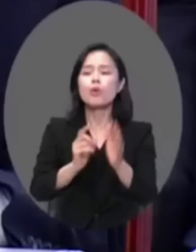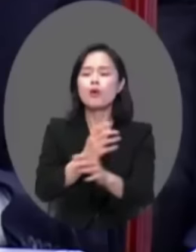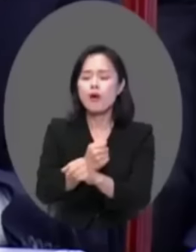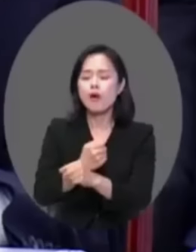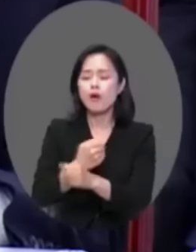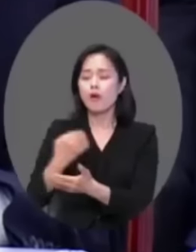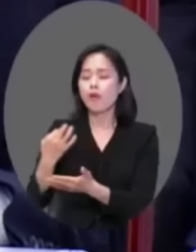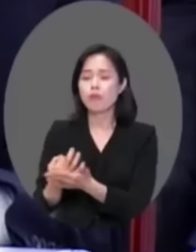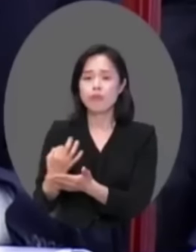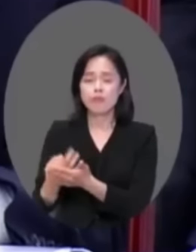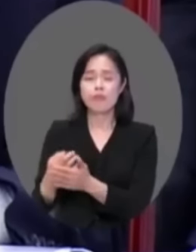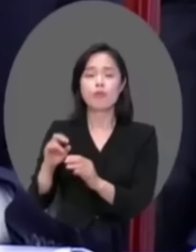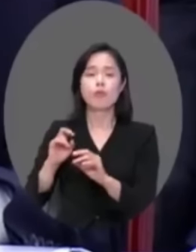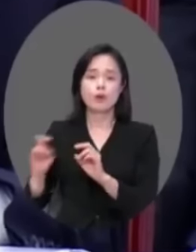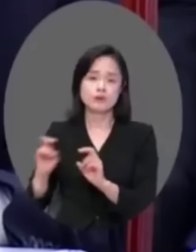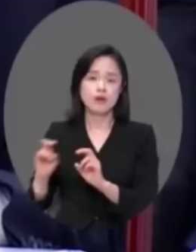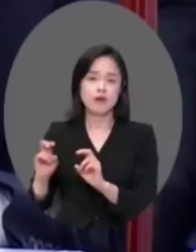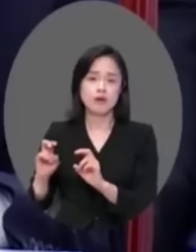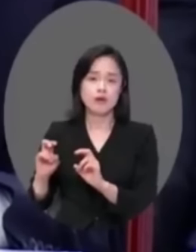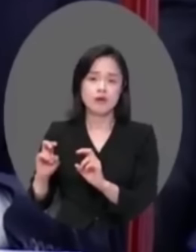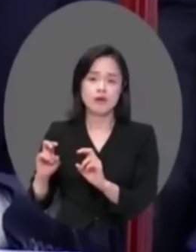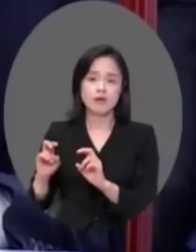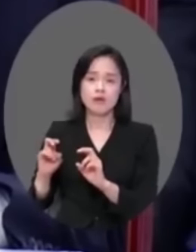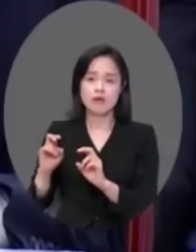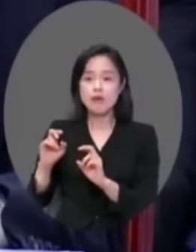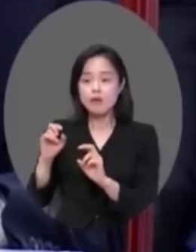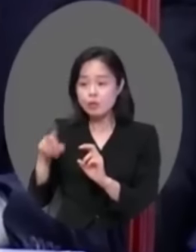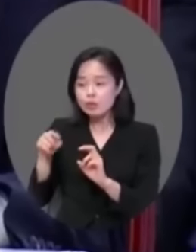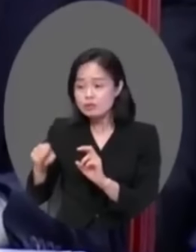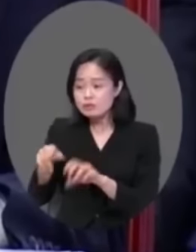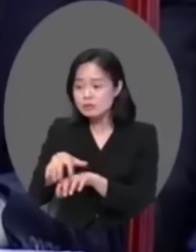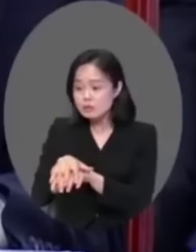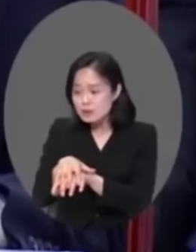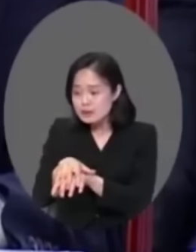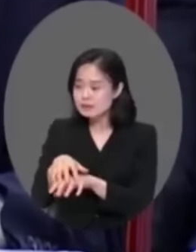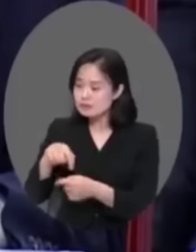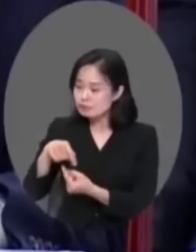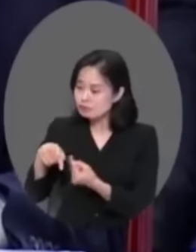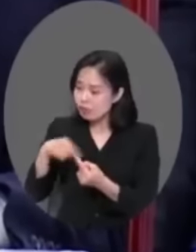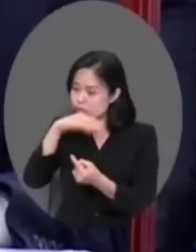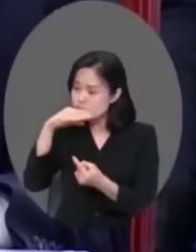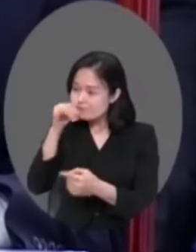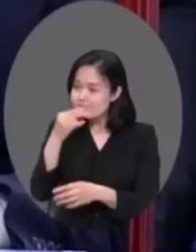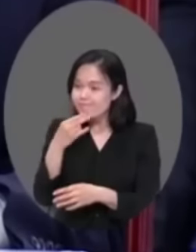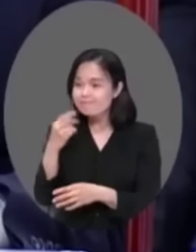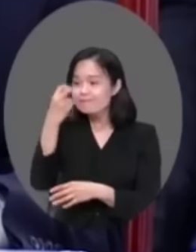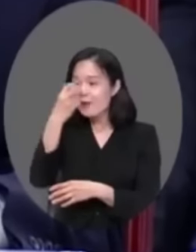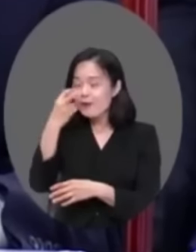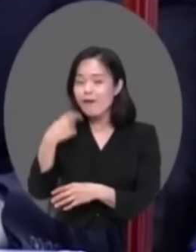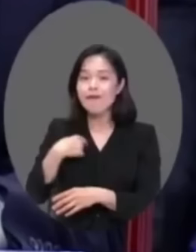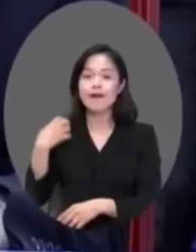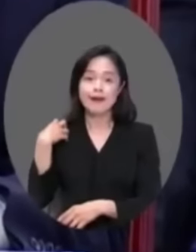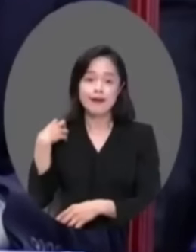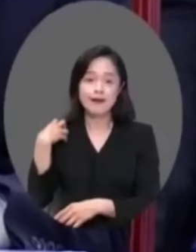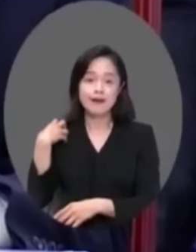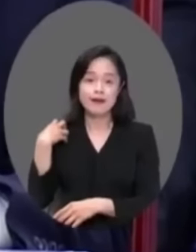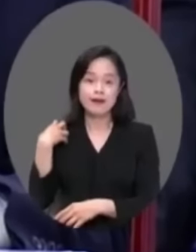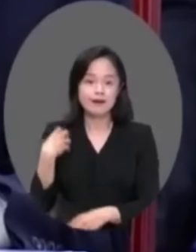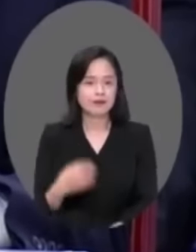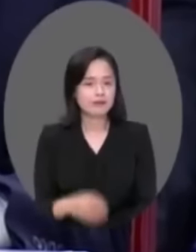하는 그 조직체를 잘 관리하는게 가장 중요한 전문이에요 기업을 경영하시는 걸 또 그럼 잘한다고